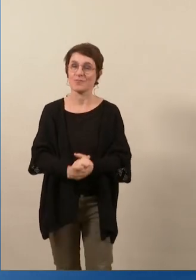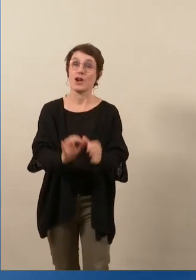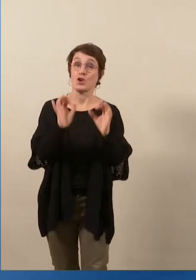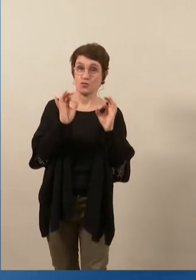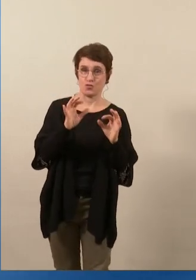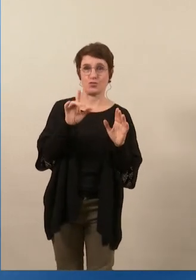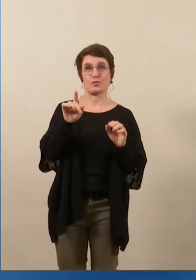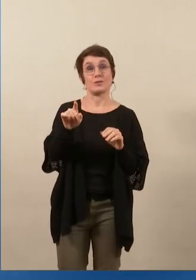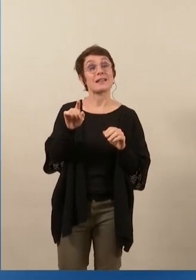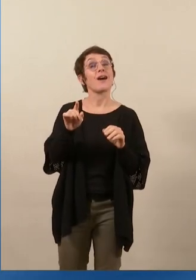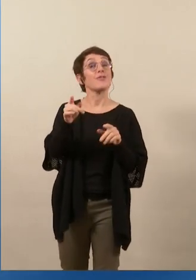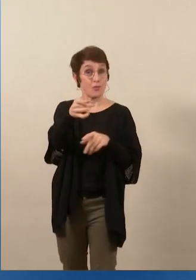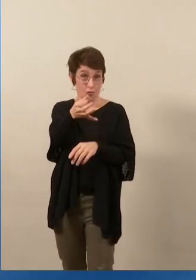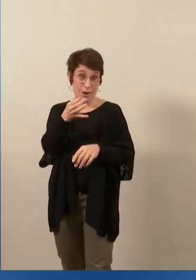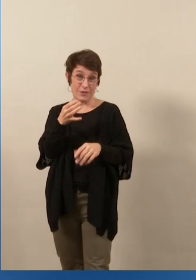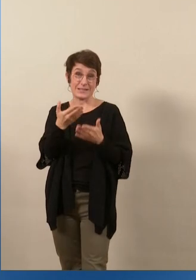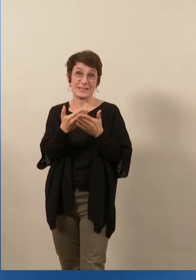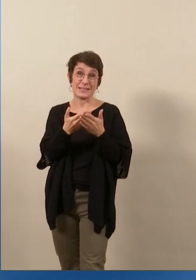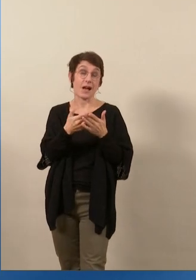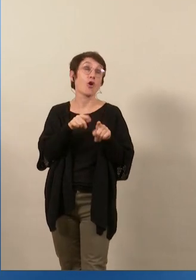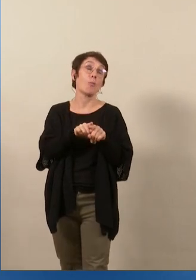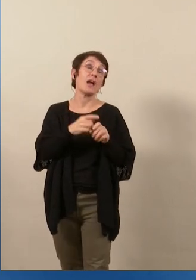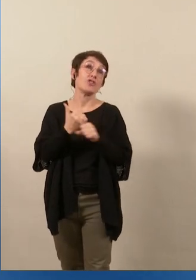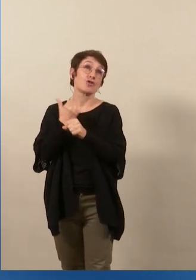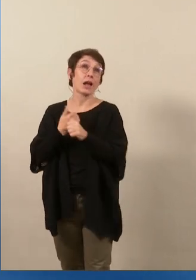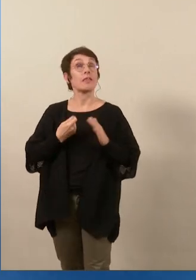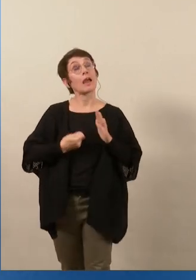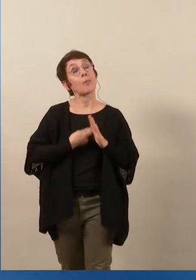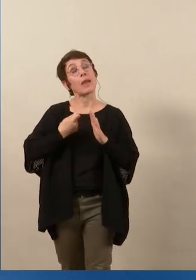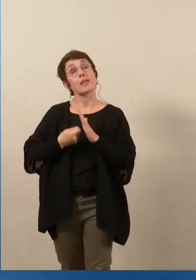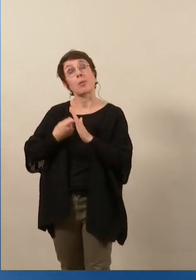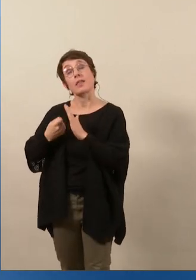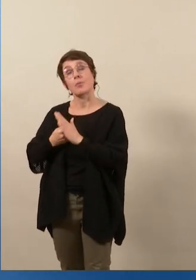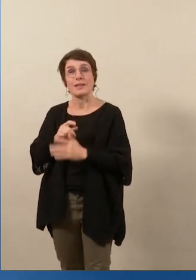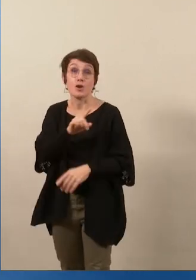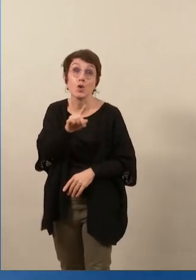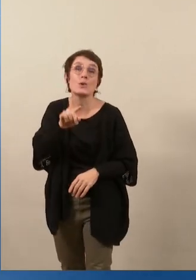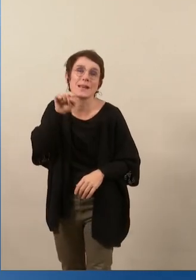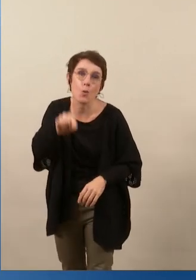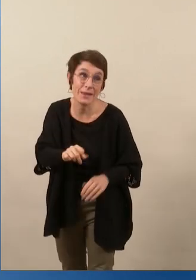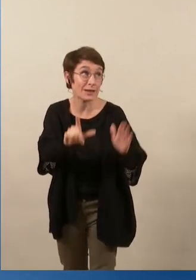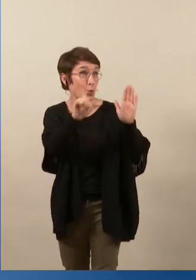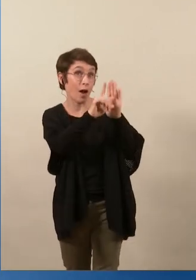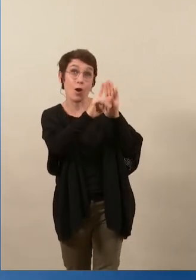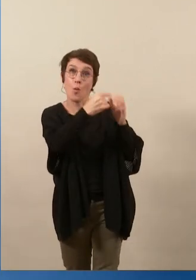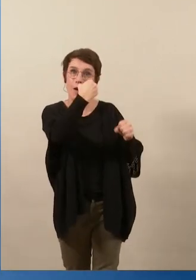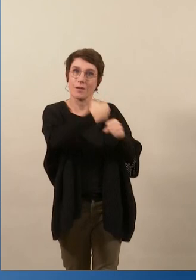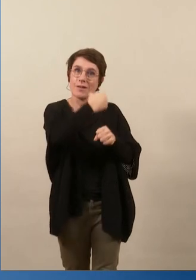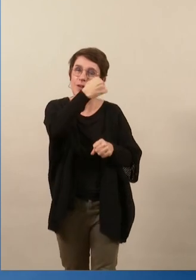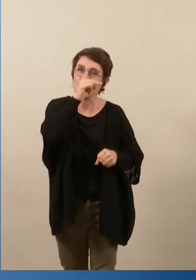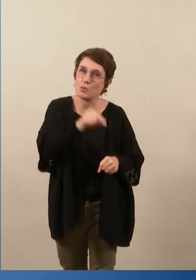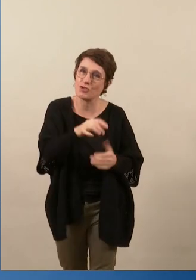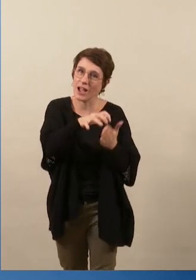obligatoire donc c'est pas un maronnier euh d'abord bon ça ça nous pose pas de problème he de de